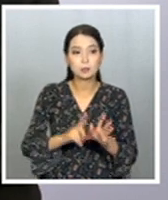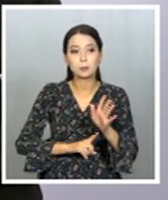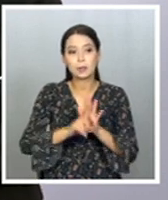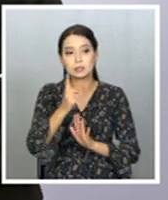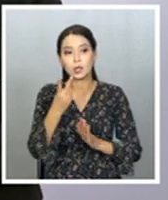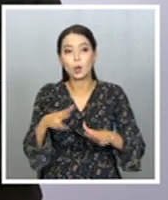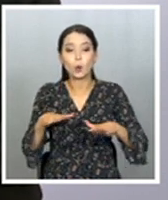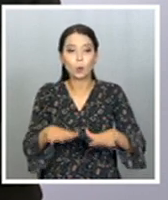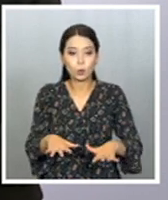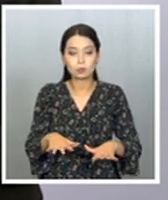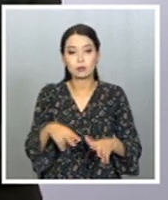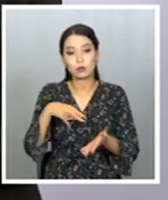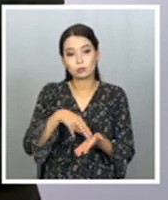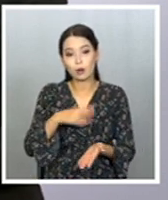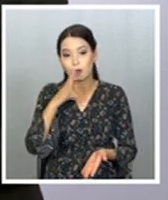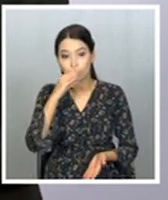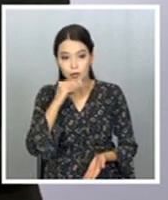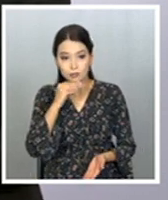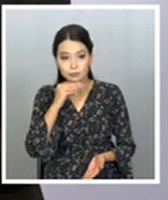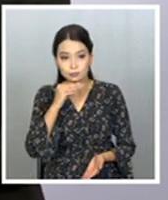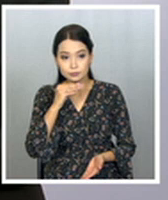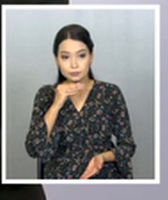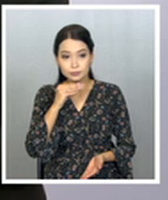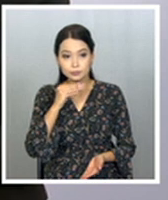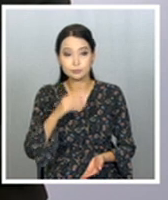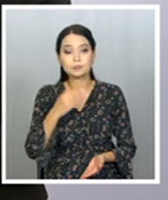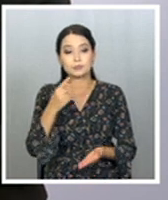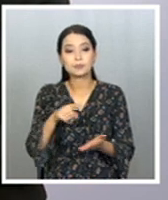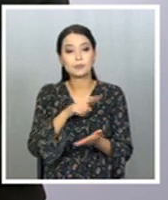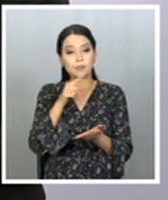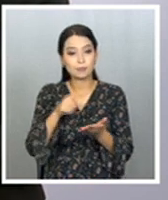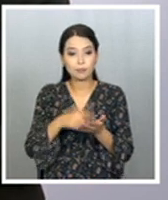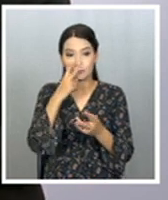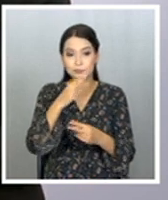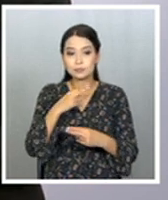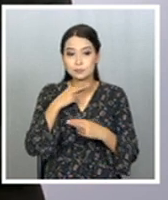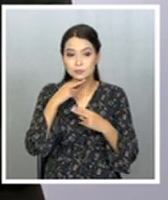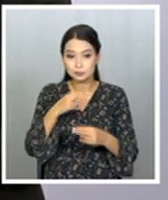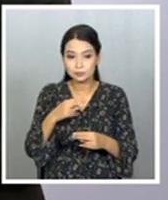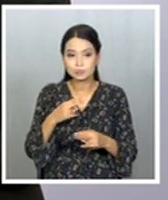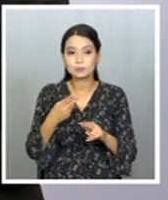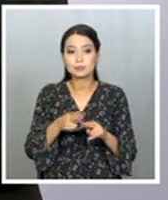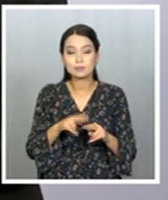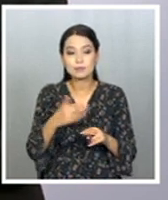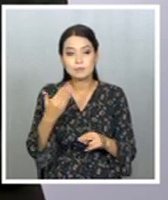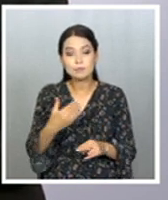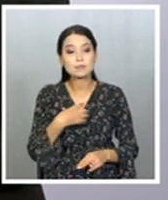дейді. Ал, сұрақтарға жауап іздейік. Орналасу реттілігі маңызды